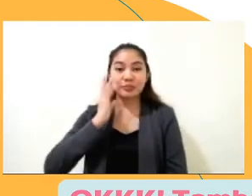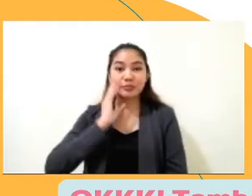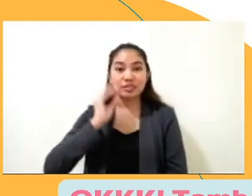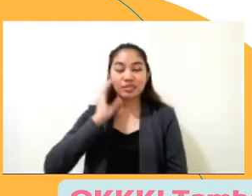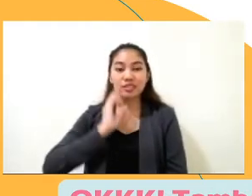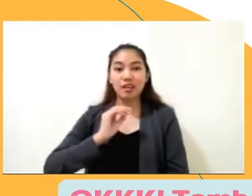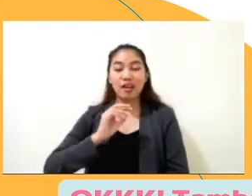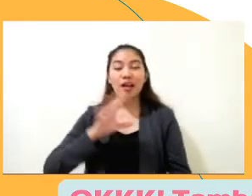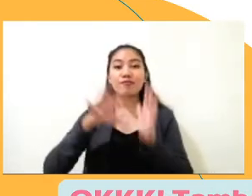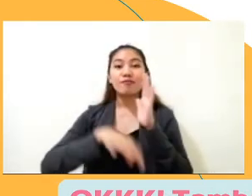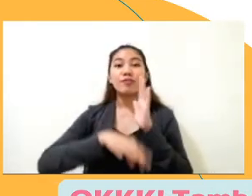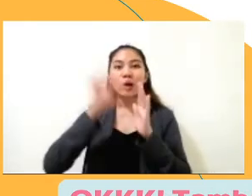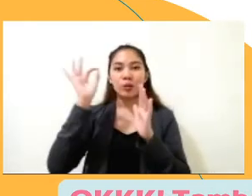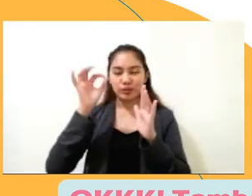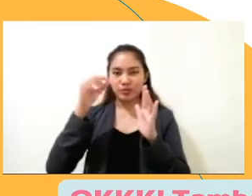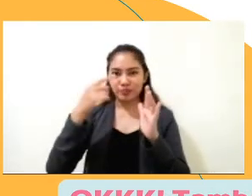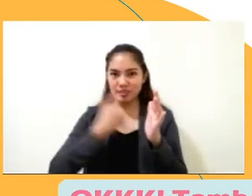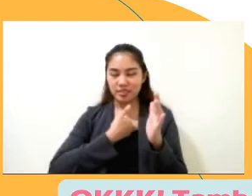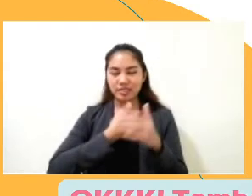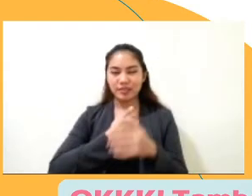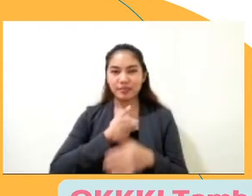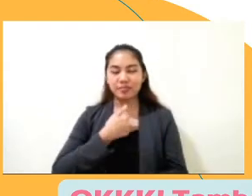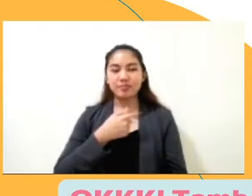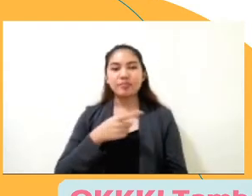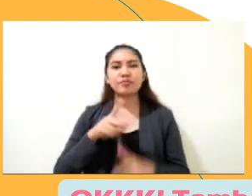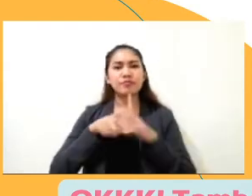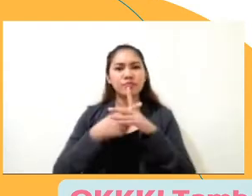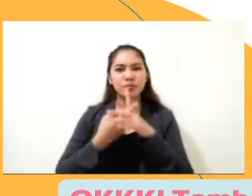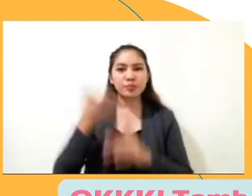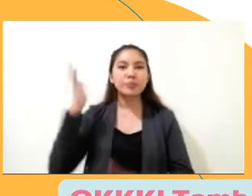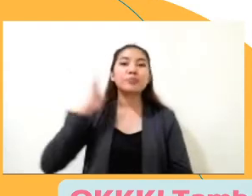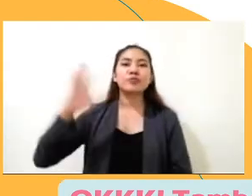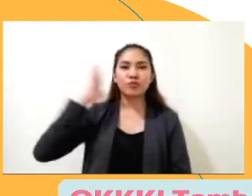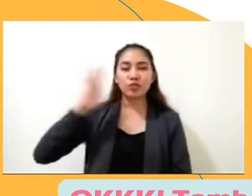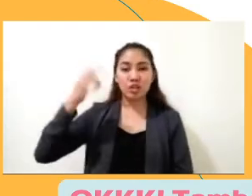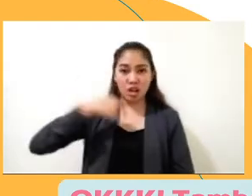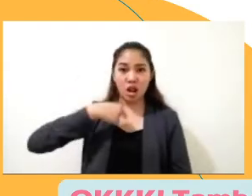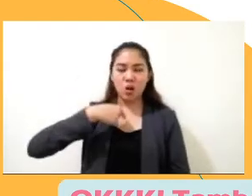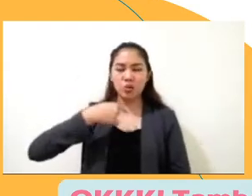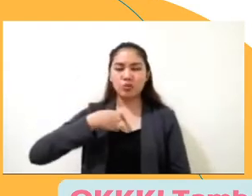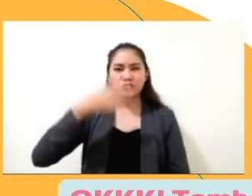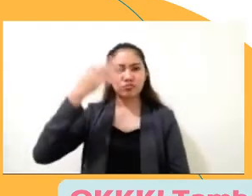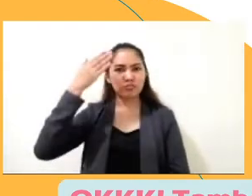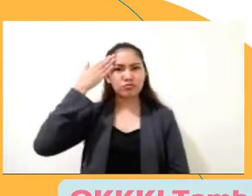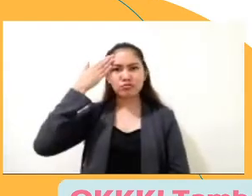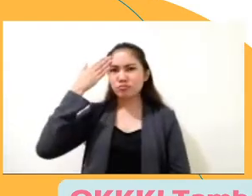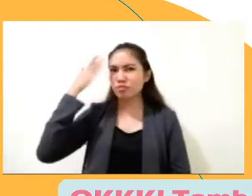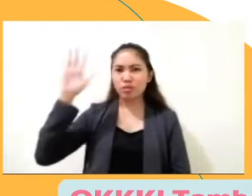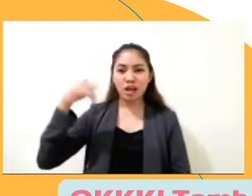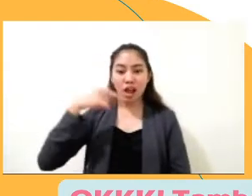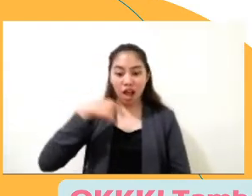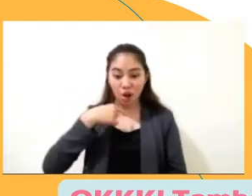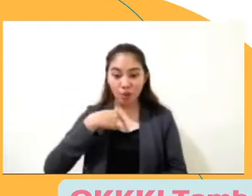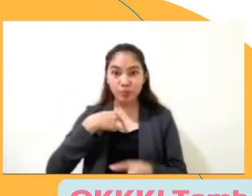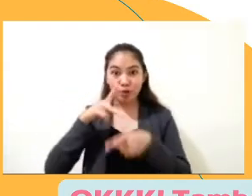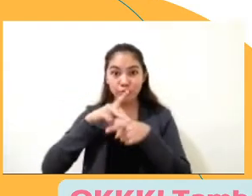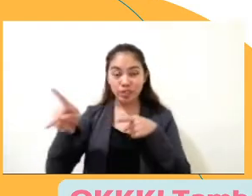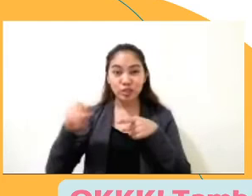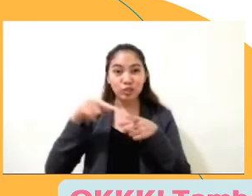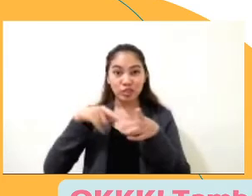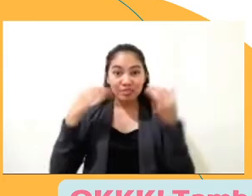ko na journey. No? Na nung umpisa, wala talaga akong kaalam-alam na ito yung magiging kahihinatnan ko. No?